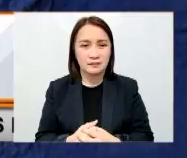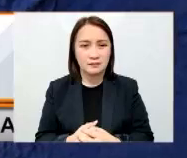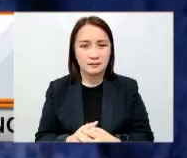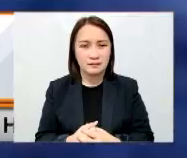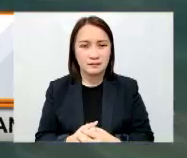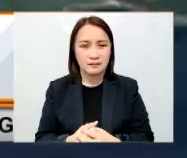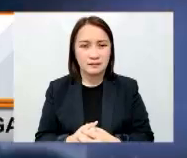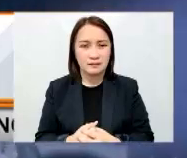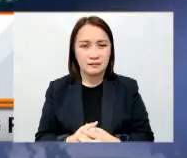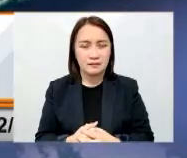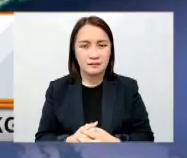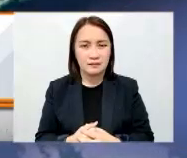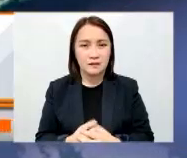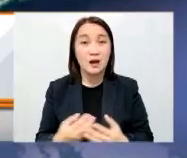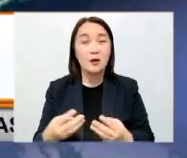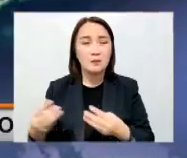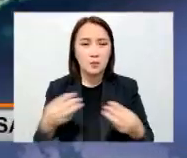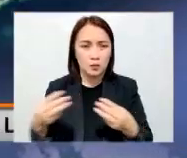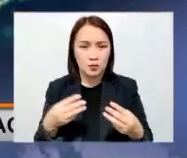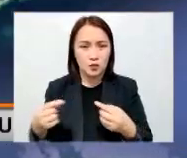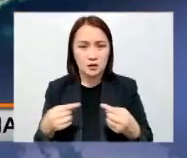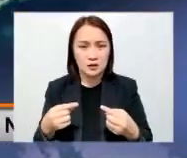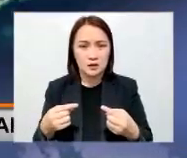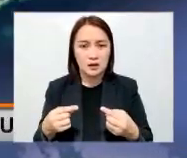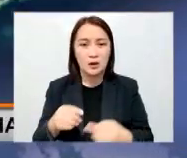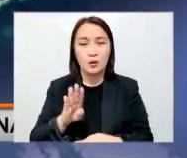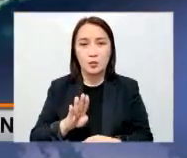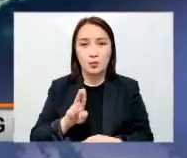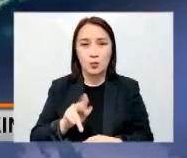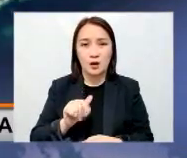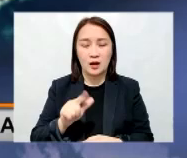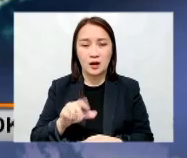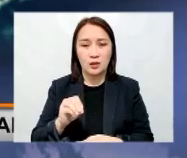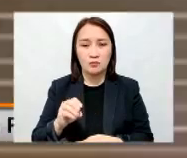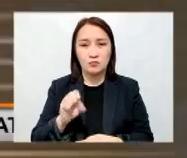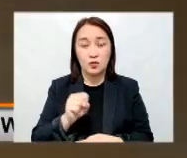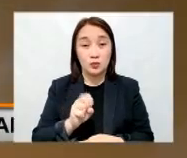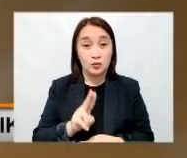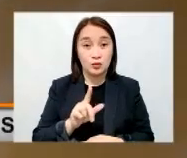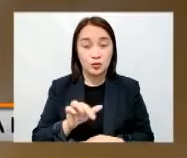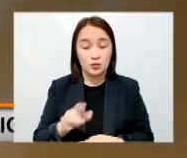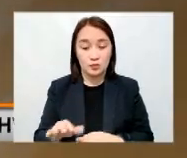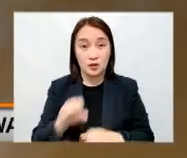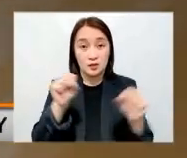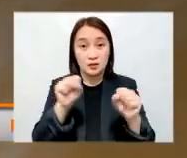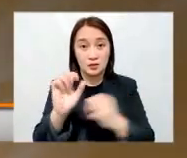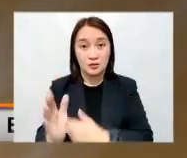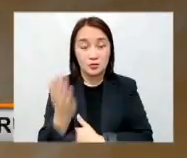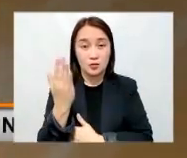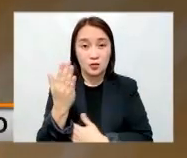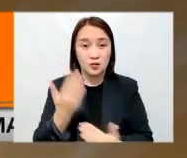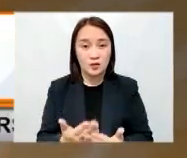Ang bakbakang yan nangyari sa barangay Bualo Lipid sa Maimbong Sulu nitong Sabado ng umaga. Nauwi sa karahasan